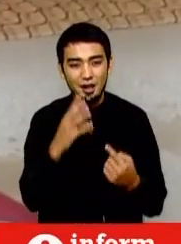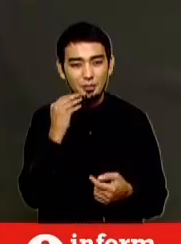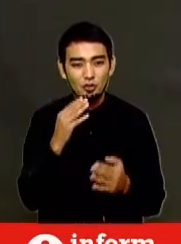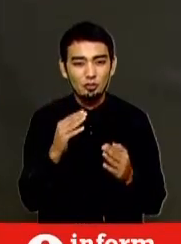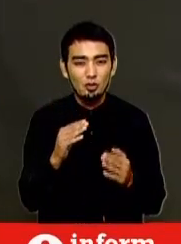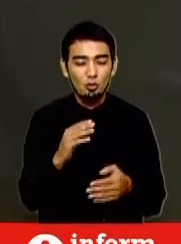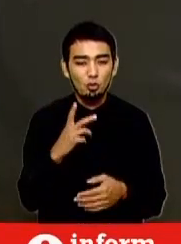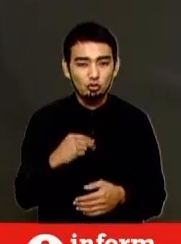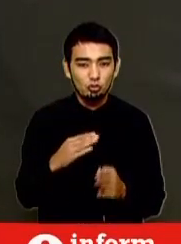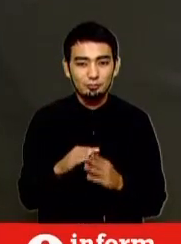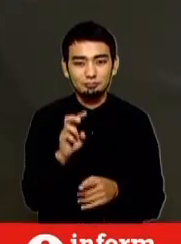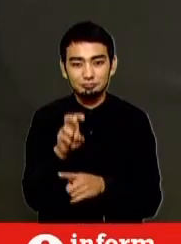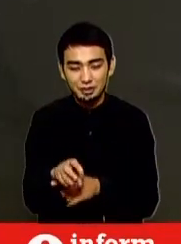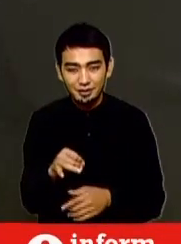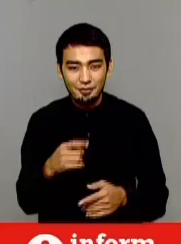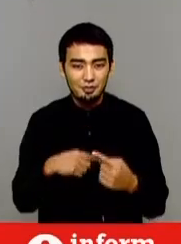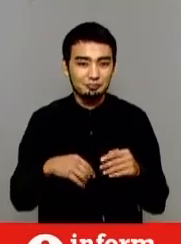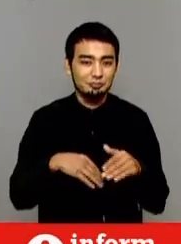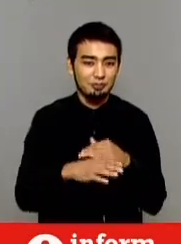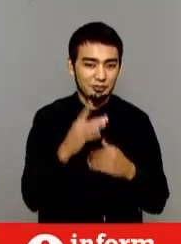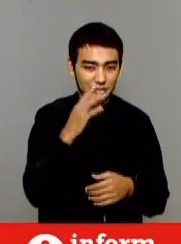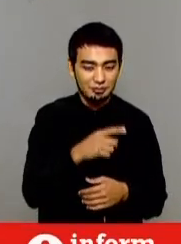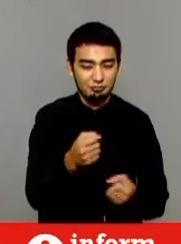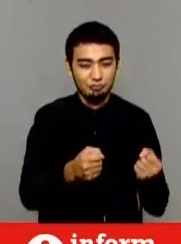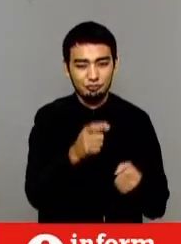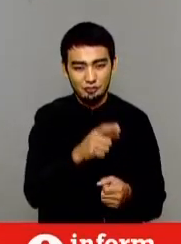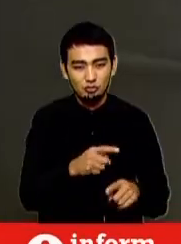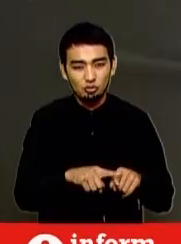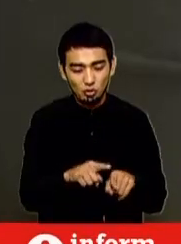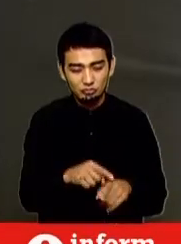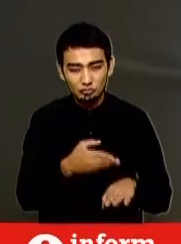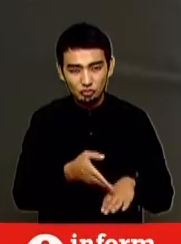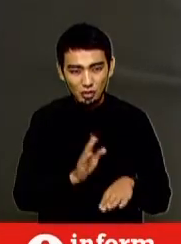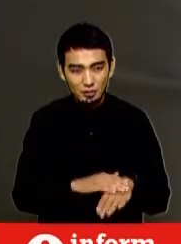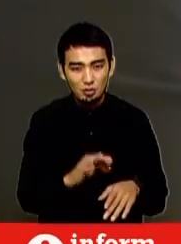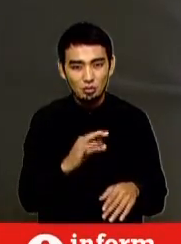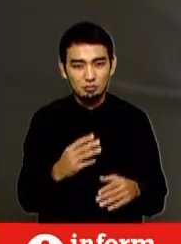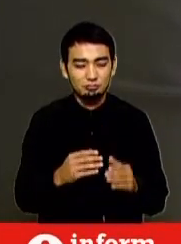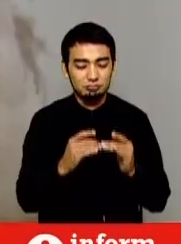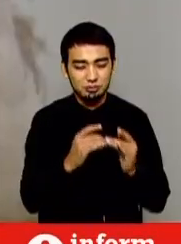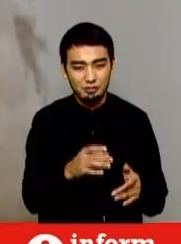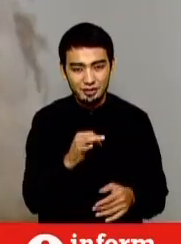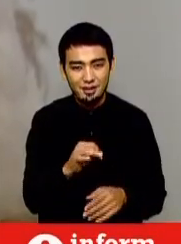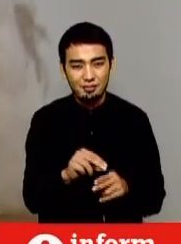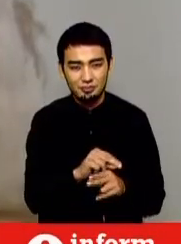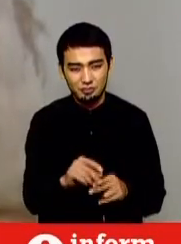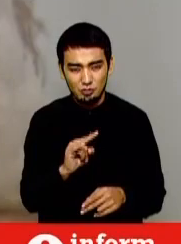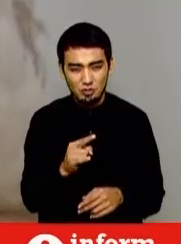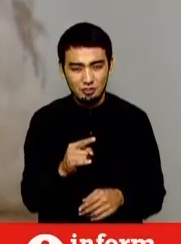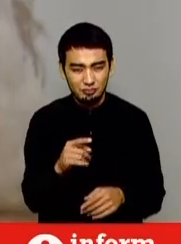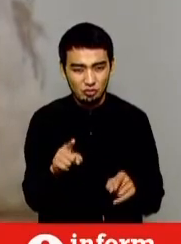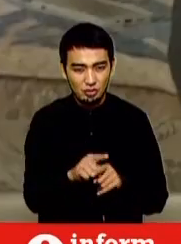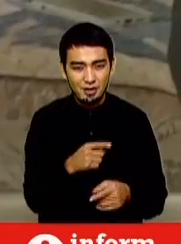бет екен бұл. Көлікте болған ол балада ауыр жарақат алады. Жедел жәрдеммен ауруханаға жеткізіліпті. Әлі күнге ем алып жүр.